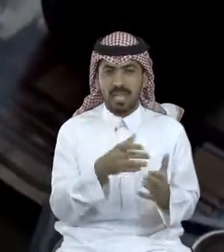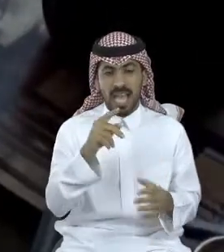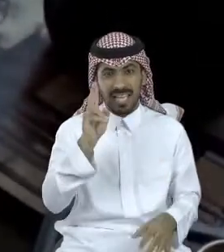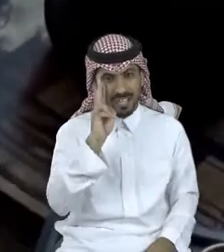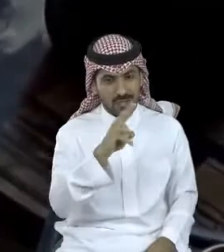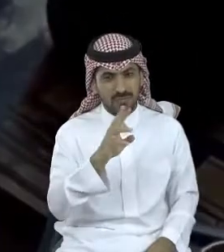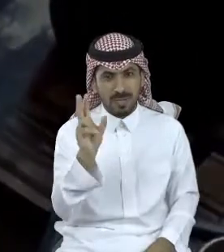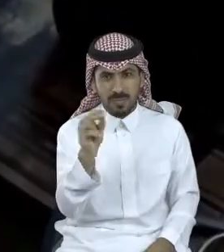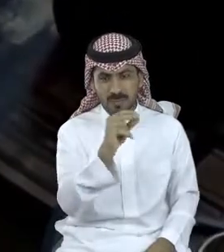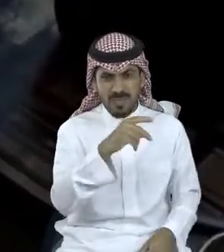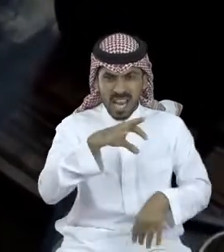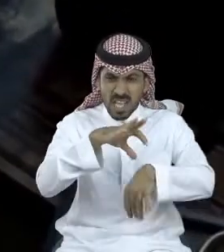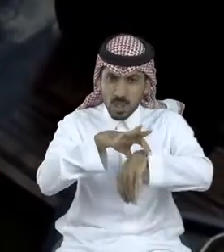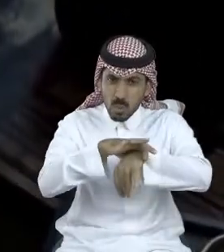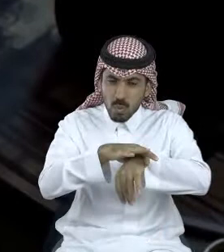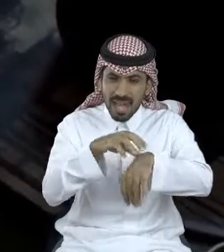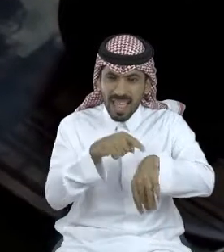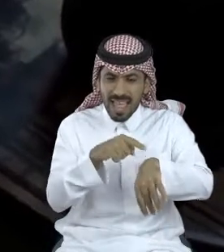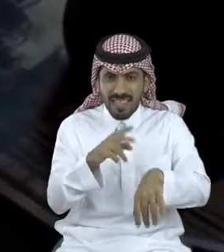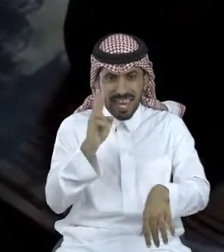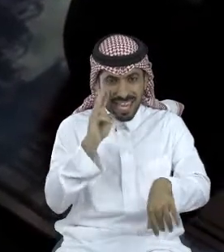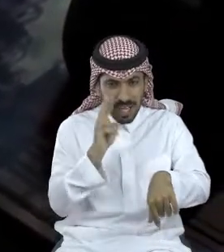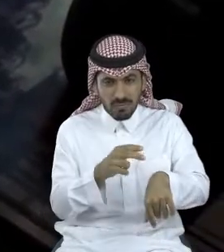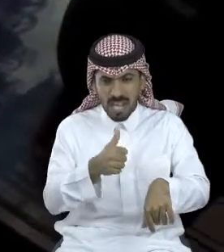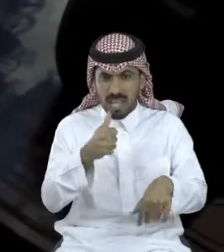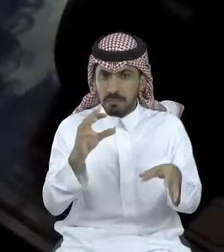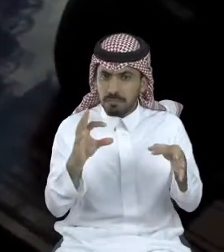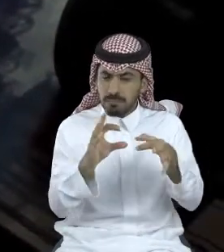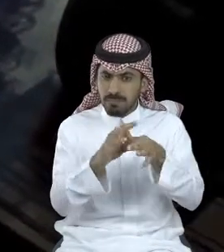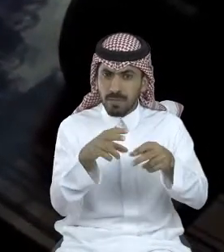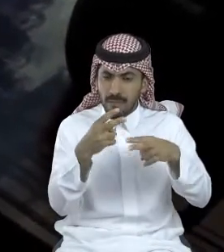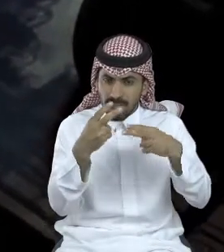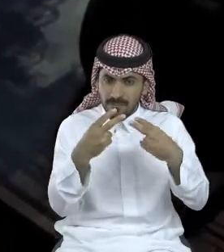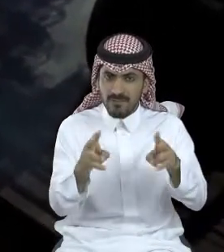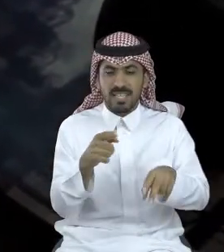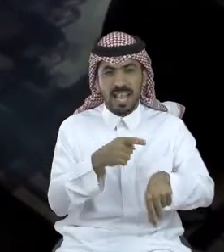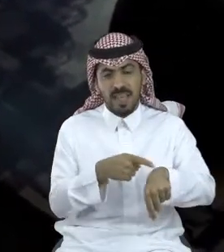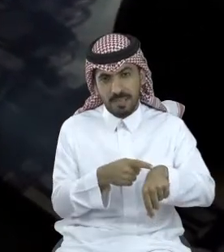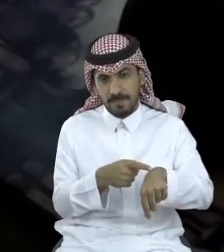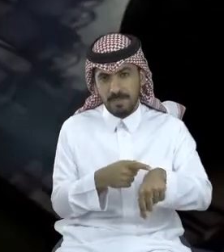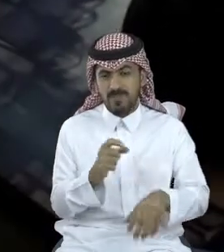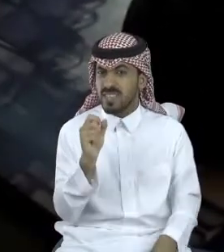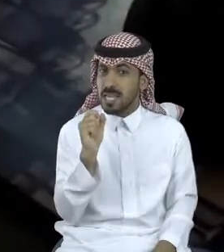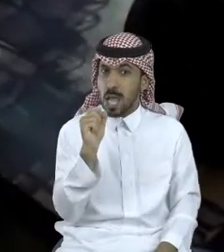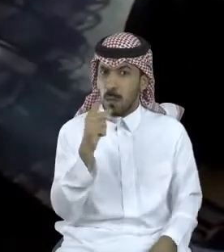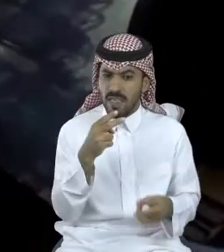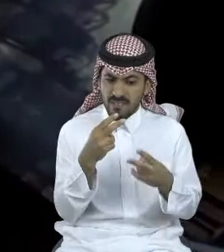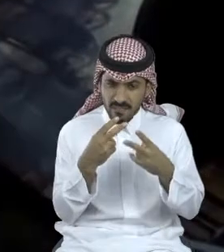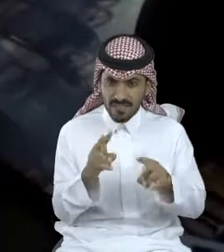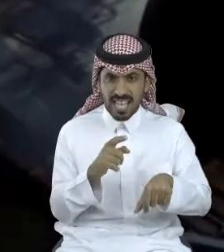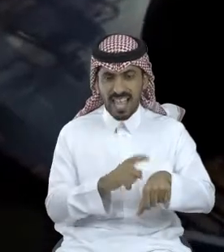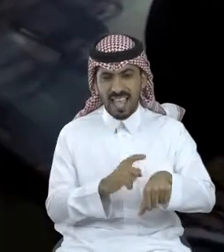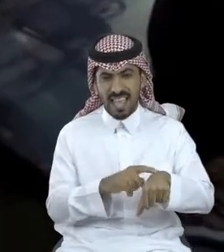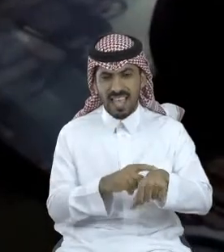هذه الحين شفنا الاشياء اللي موجوده على السواره، طبعا السواره الحين الابلكيشنز اللي شغال عليها المربوط فيها هي اللايف لوج. اول ما شغلتها